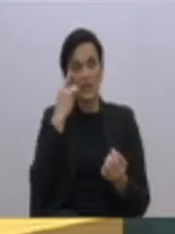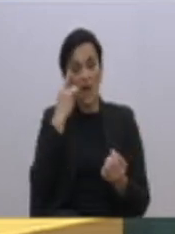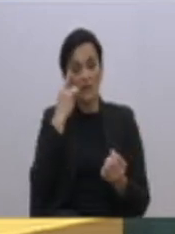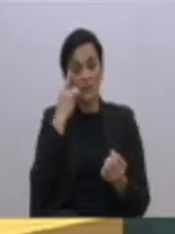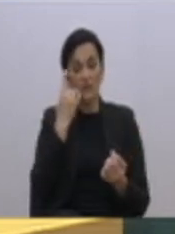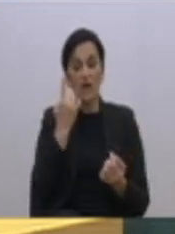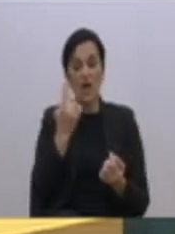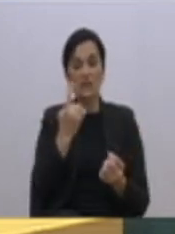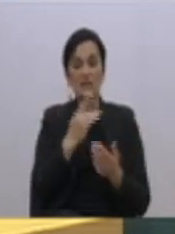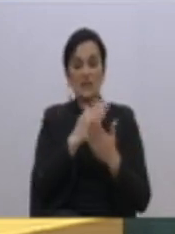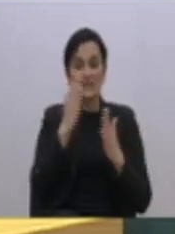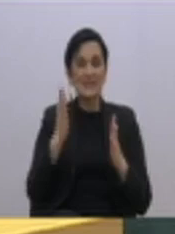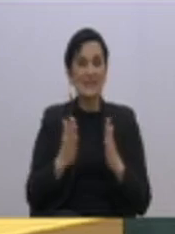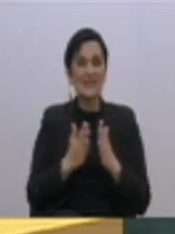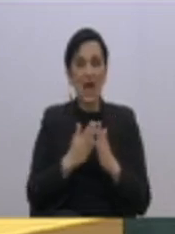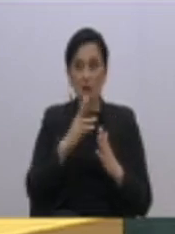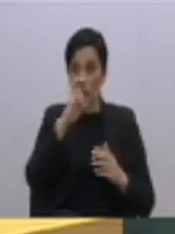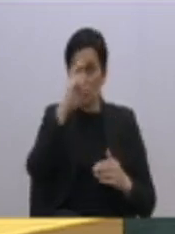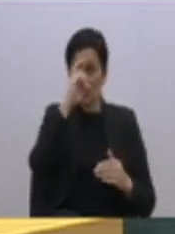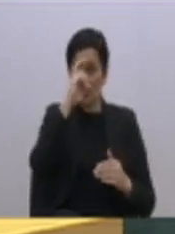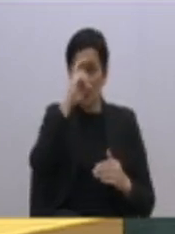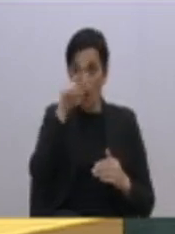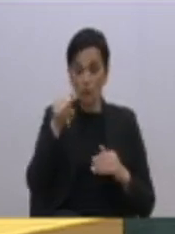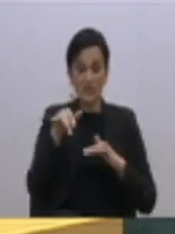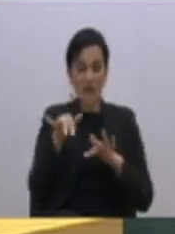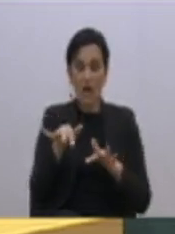ერთი საერთოდ არ არის სახელმწიფოს საქმე